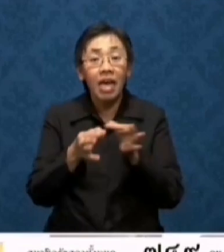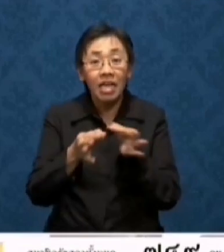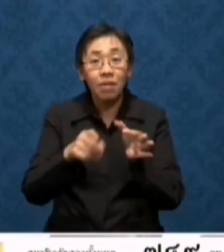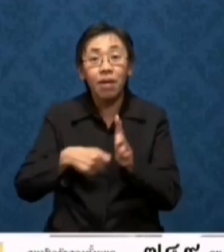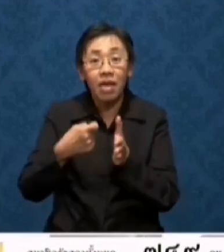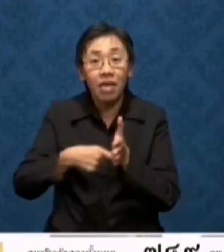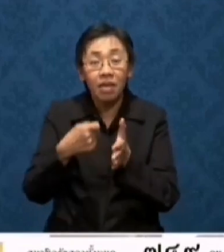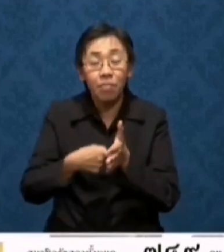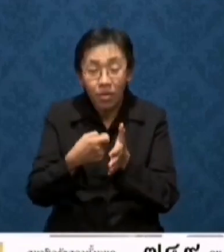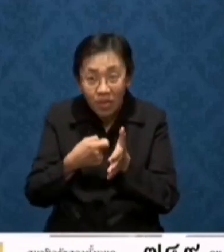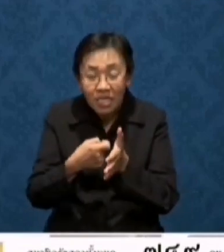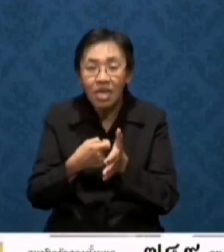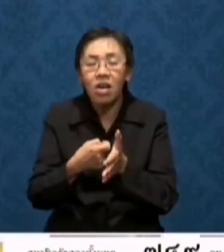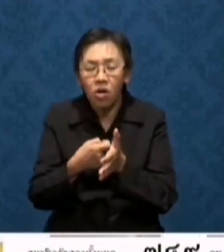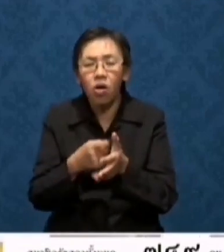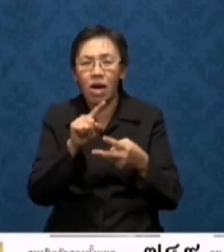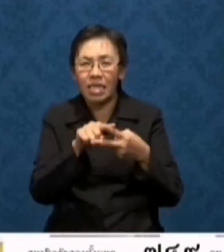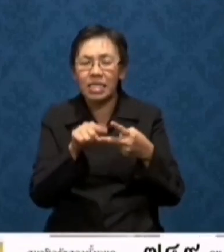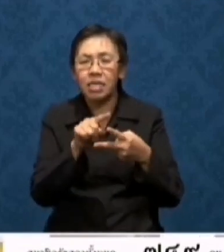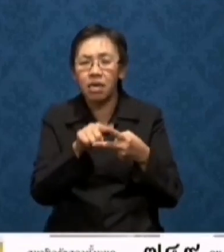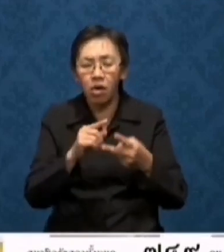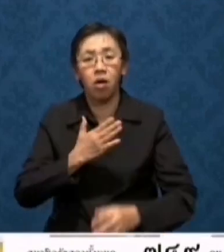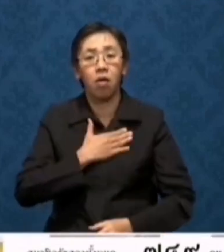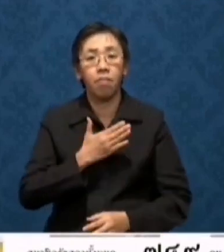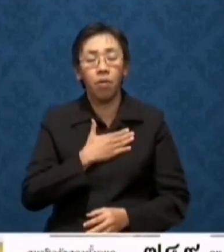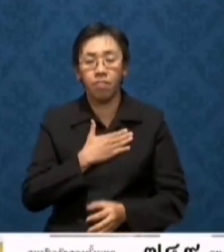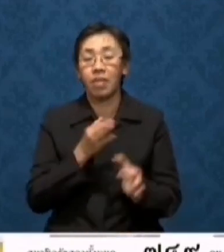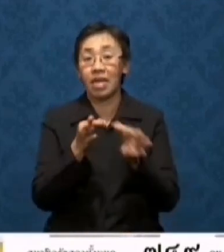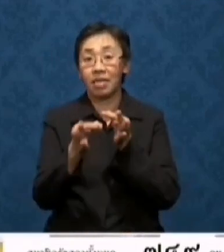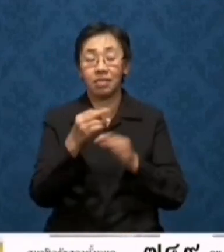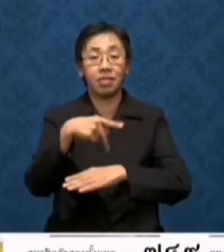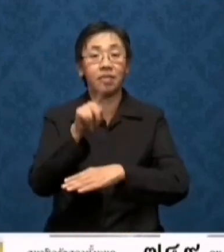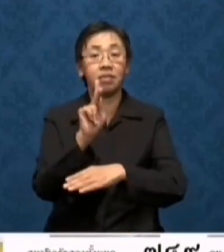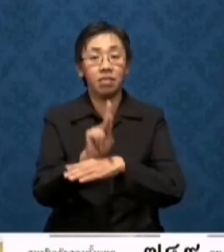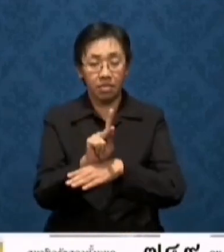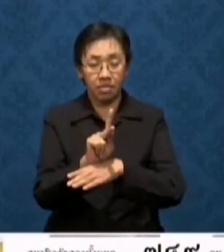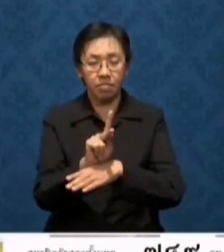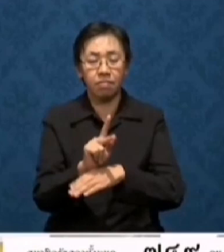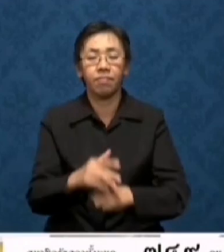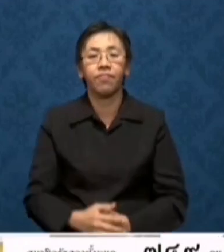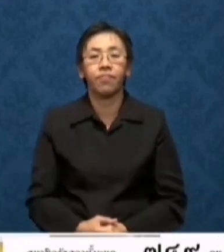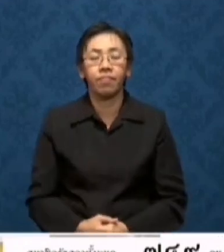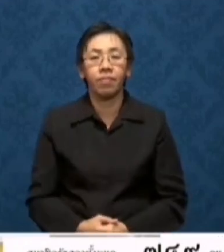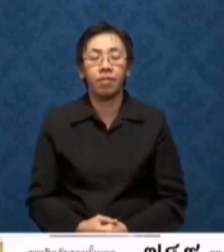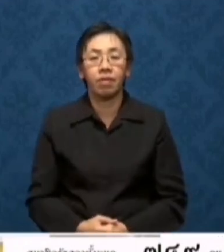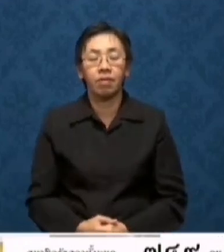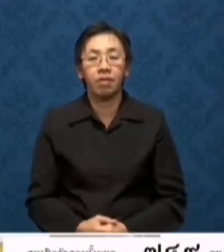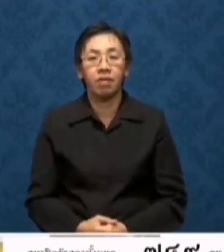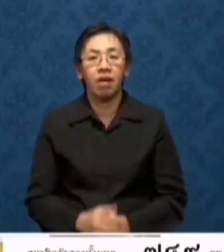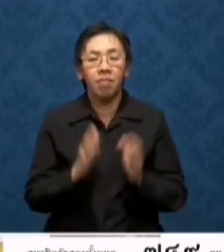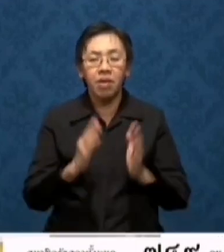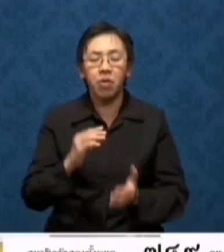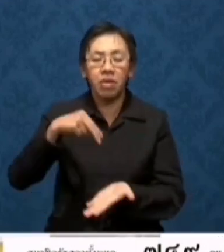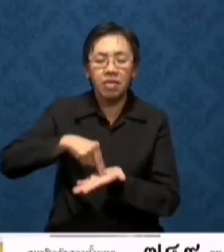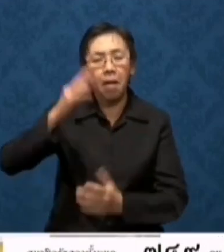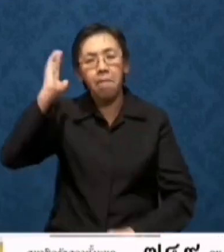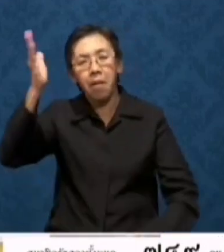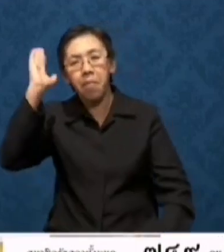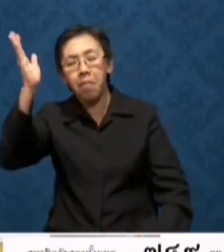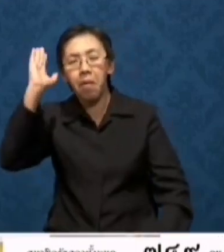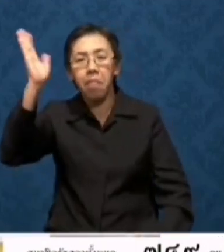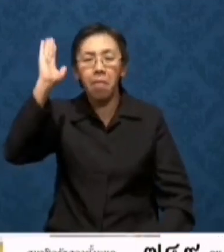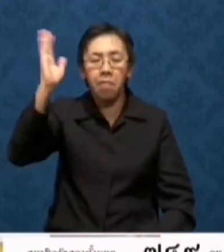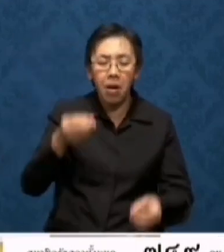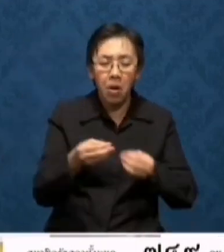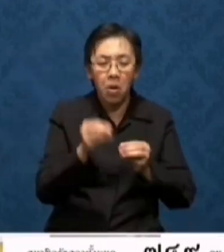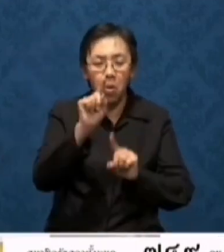ครับทประทานครับผมจึงยืนยักบทานประทานว่าบรรถมาเรื่องที่มีการหิบยกมาใ